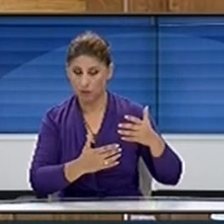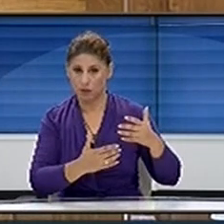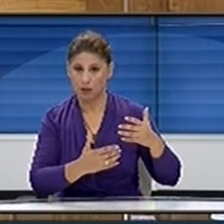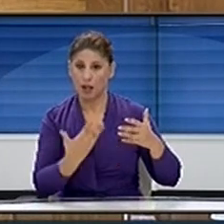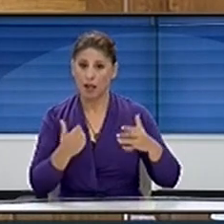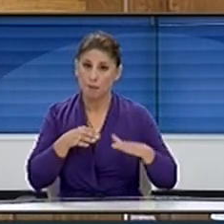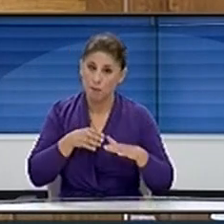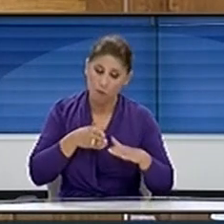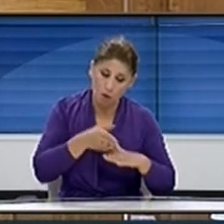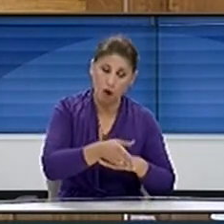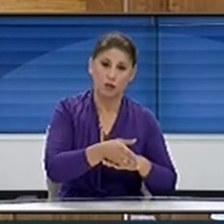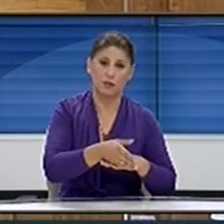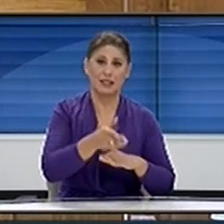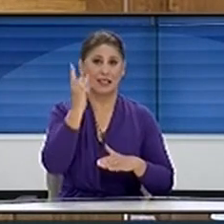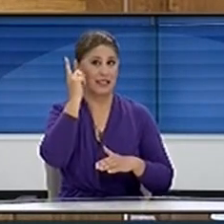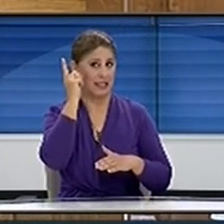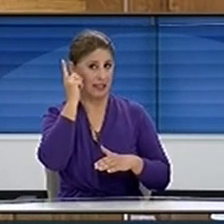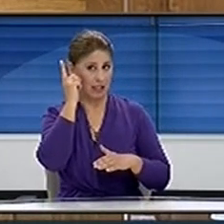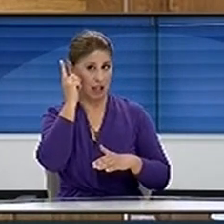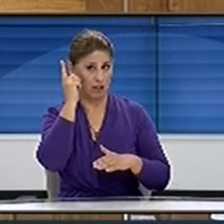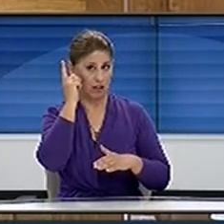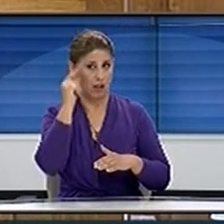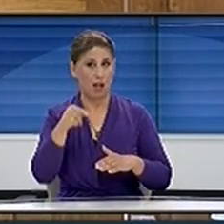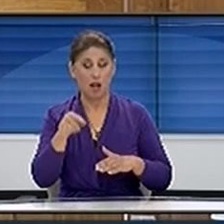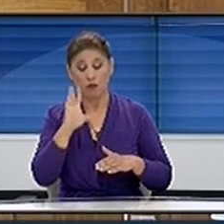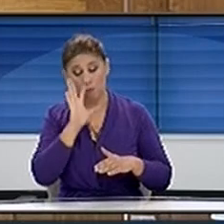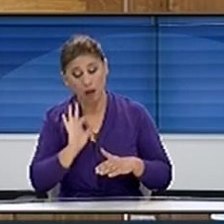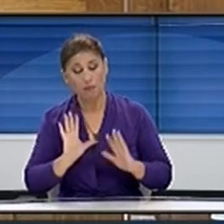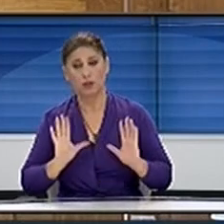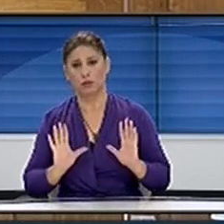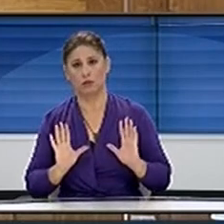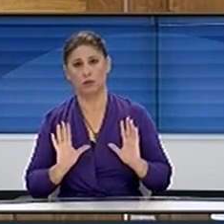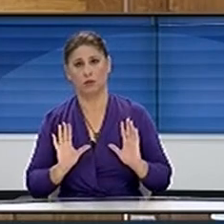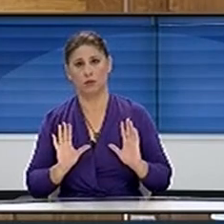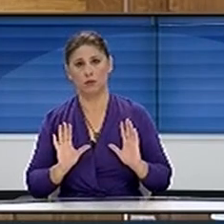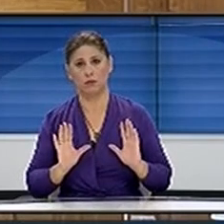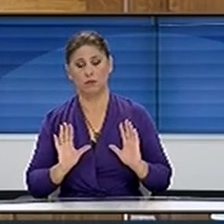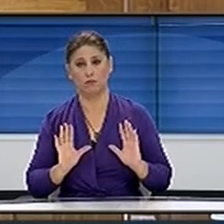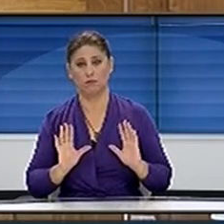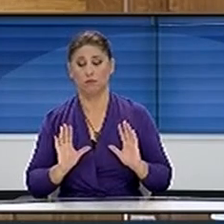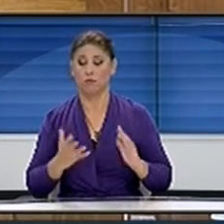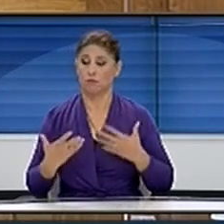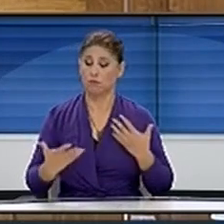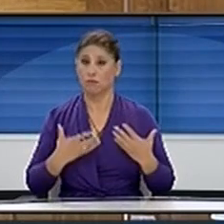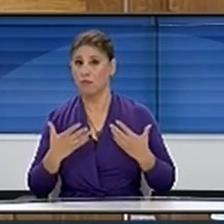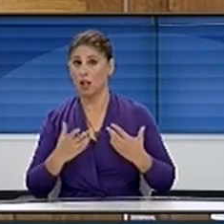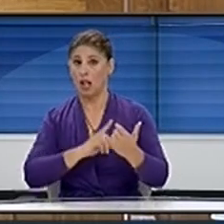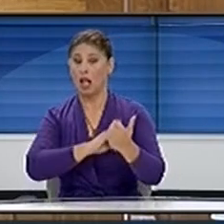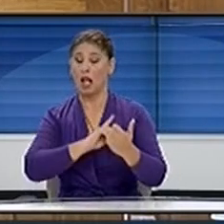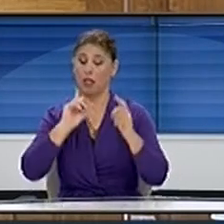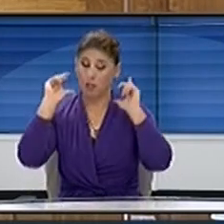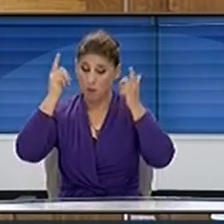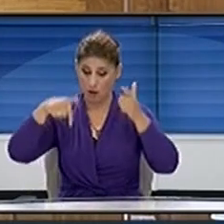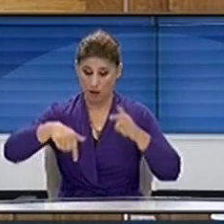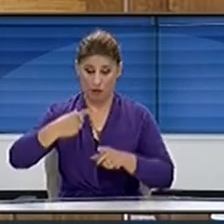παρέχουν πρόσβαση σε κινητά τηλέφωνα. Είναι μια πραγματικότητα την οποία η σύγχρονη δημοκρατία, όχι μόνο στην